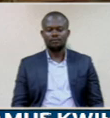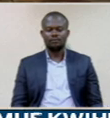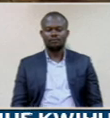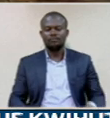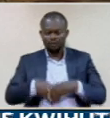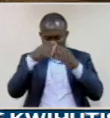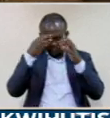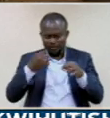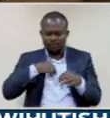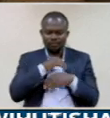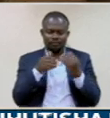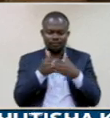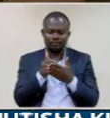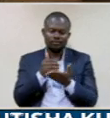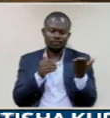ingamba twafashe